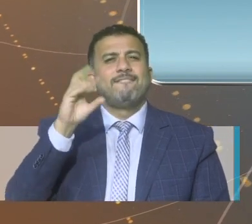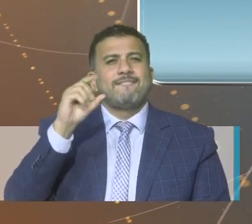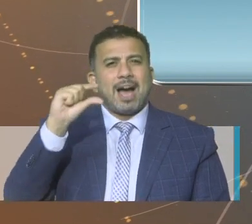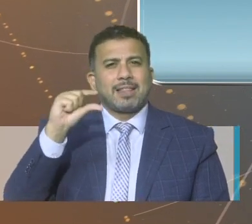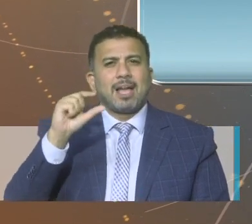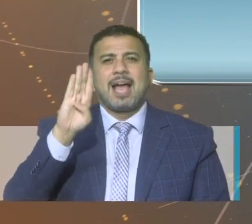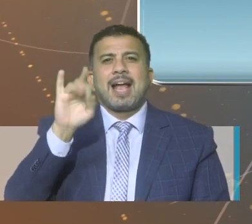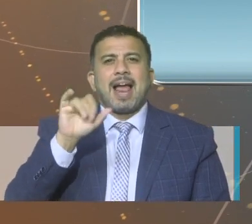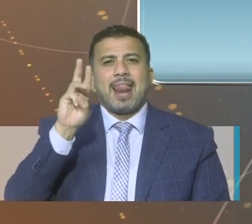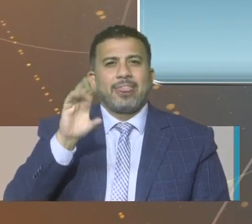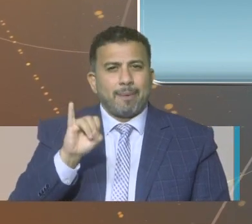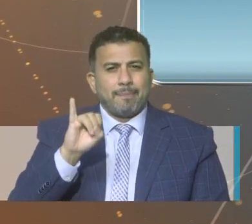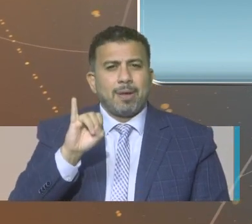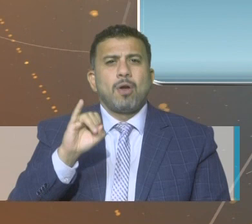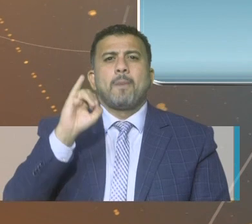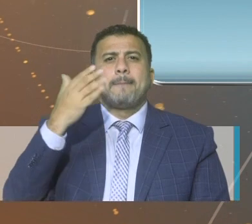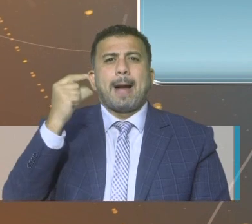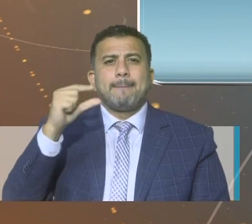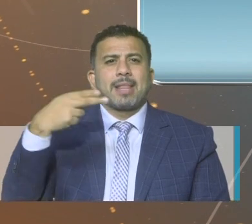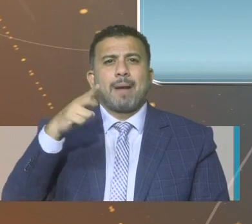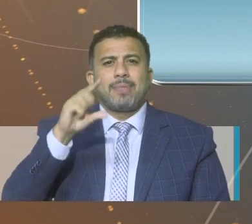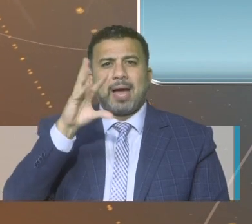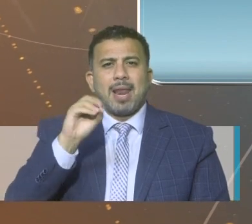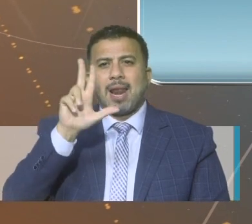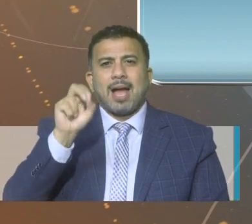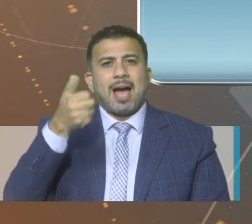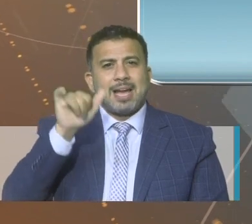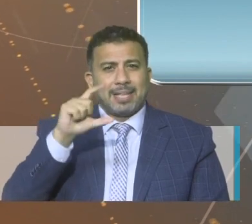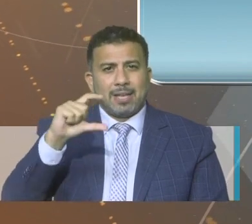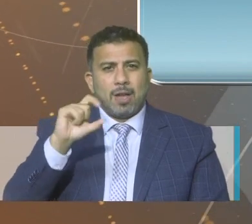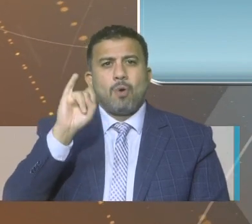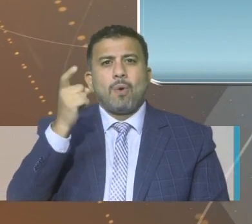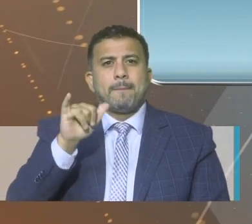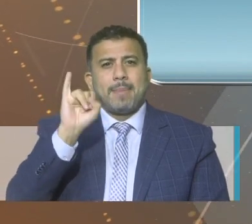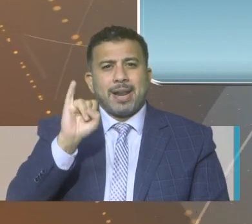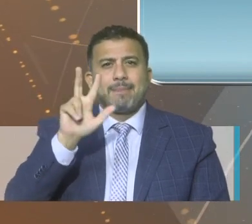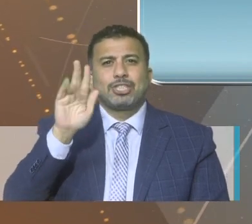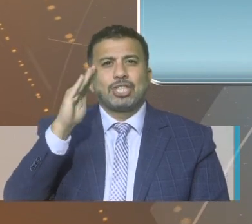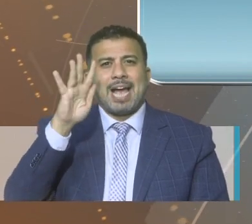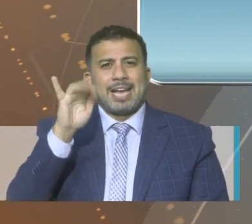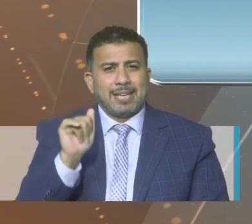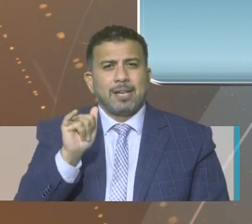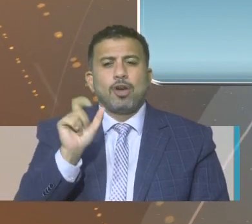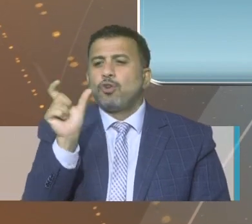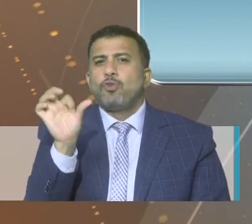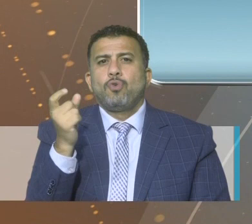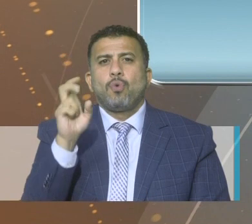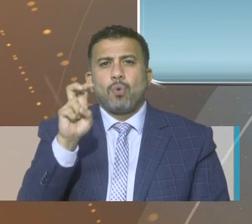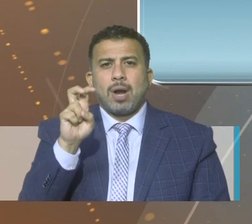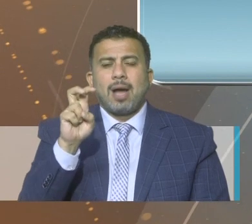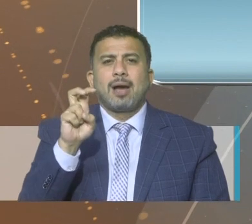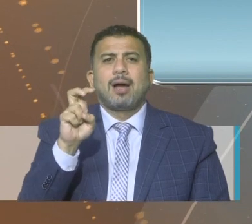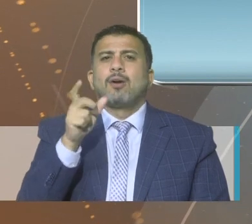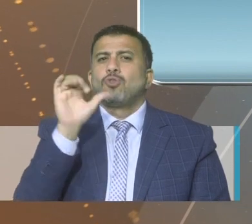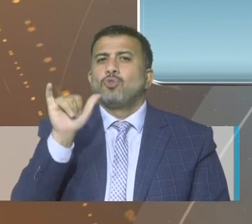وكلثم عبيد المطروشي ومحمد عبد الله القايد ومريم علي الشحي جاسم